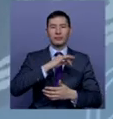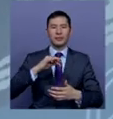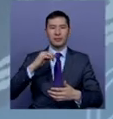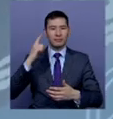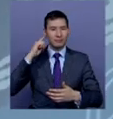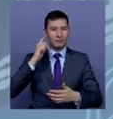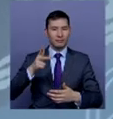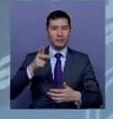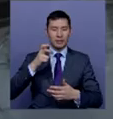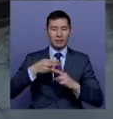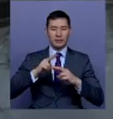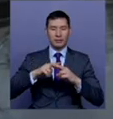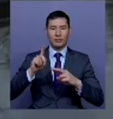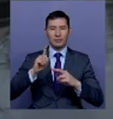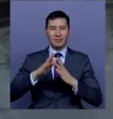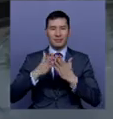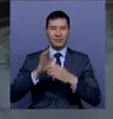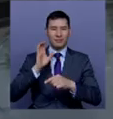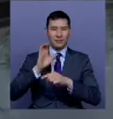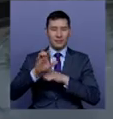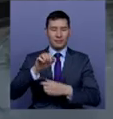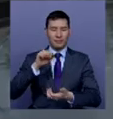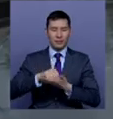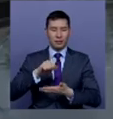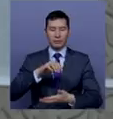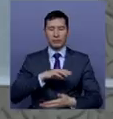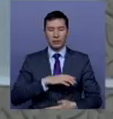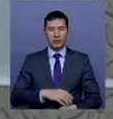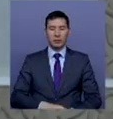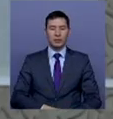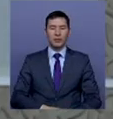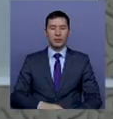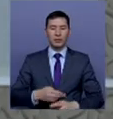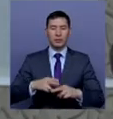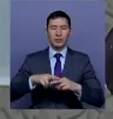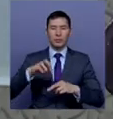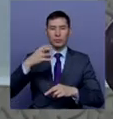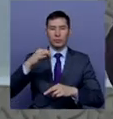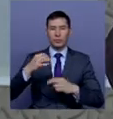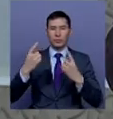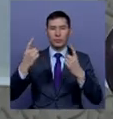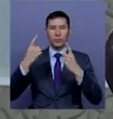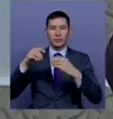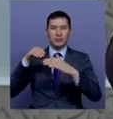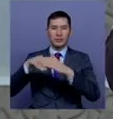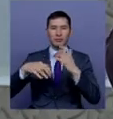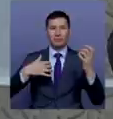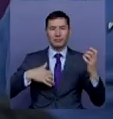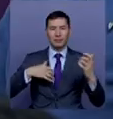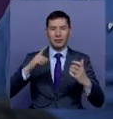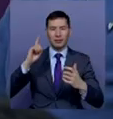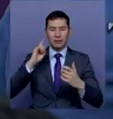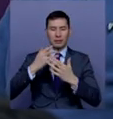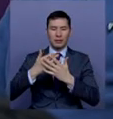антология жарыққа шықты. Антология авторы дәстүрлі өнер майталмандары музейде сақталған ірі тұлғалардың домбырасымен олардың